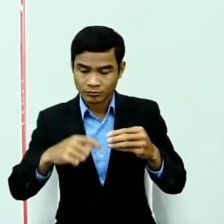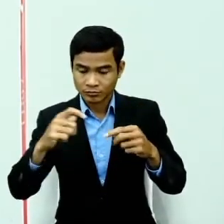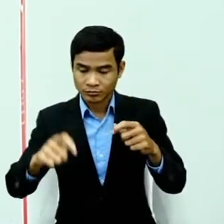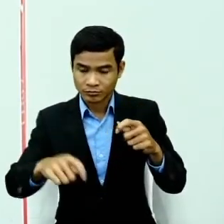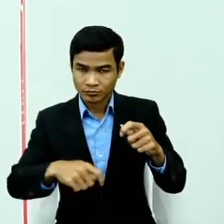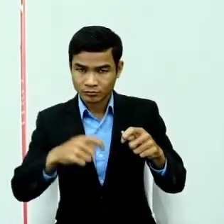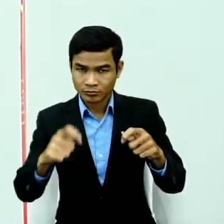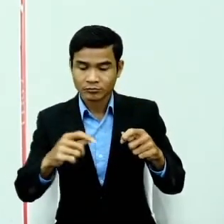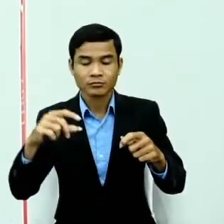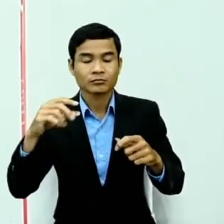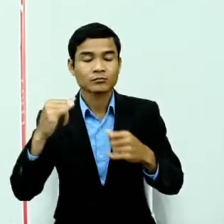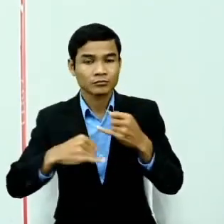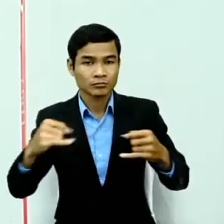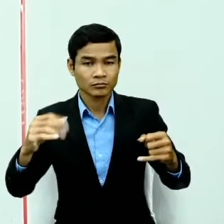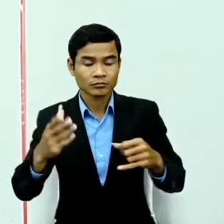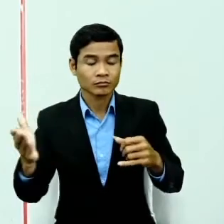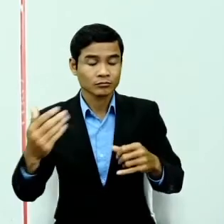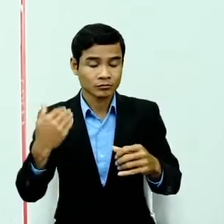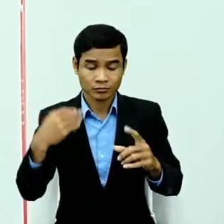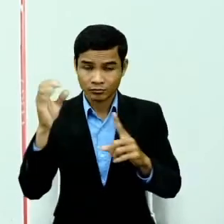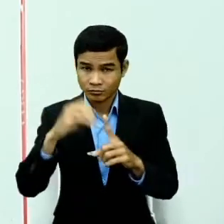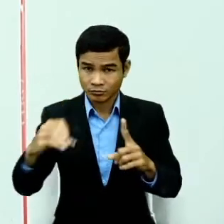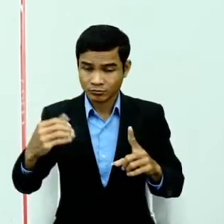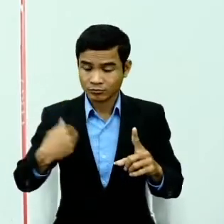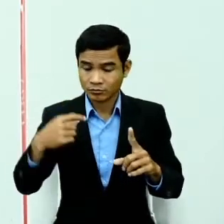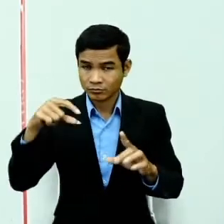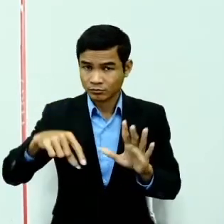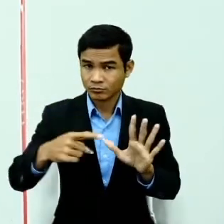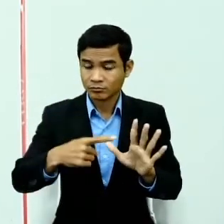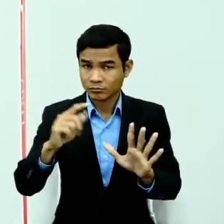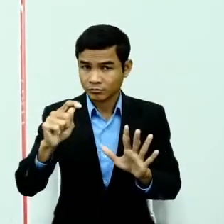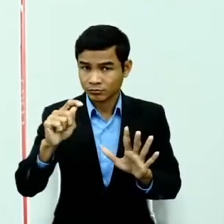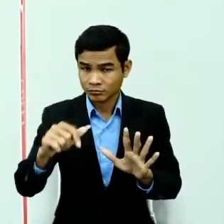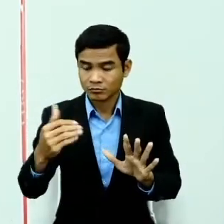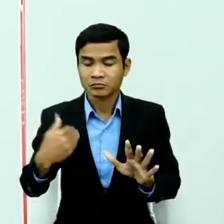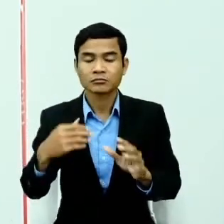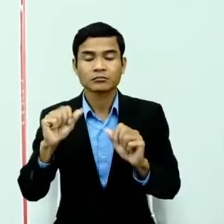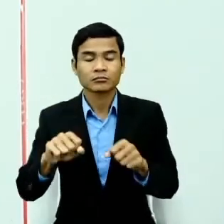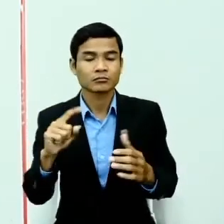kêu mình bia ca con chà mình bia ca con cho rùm ăn